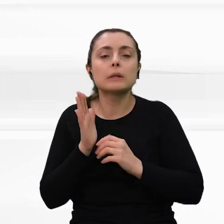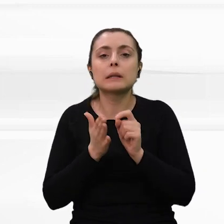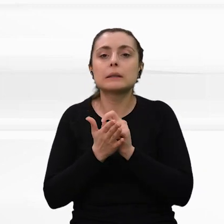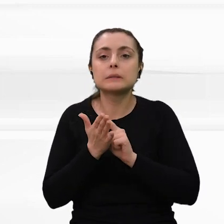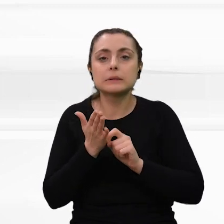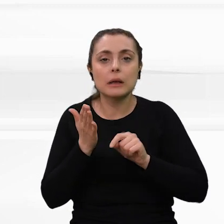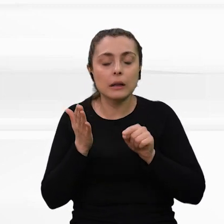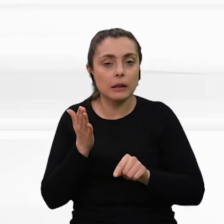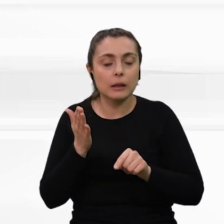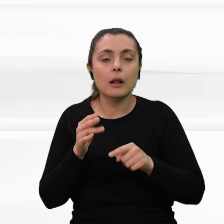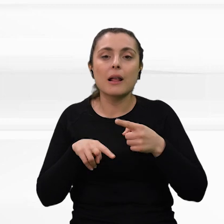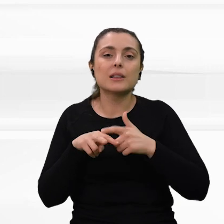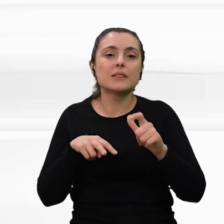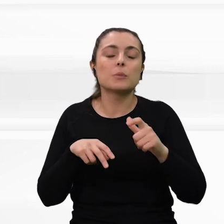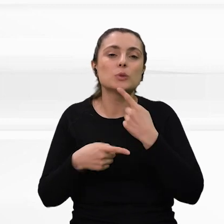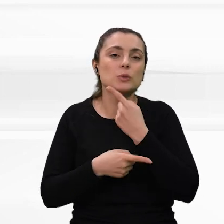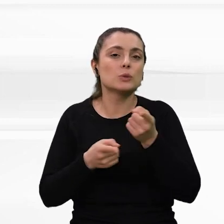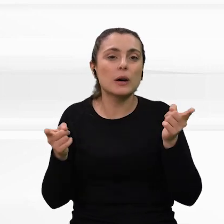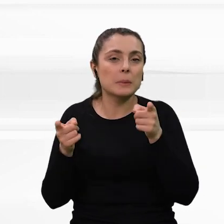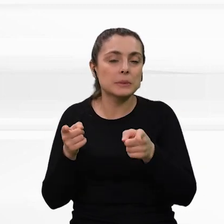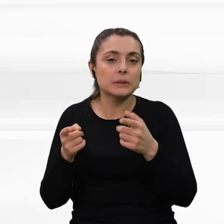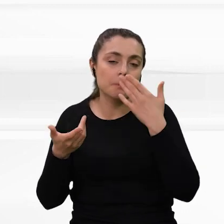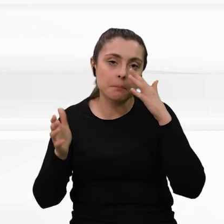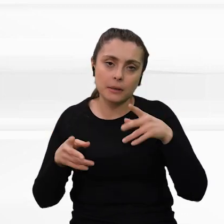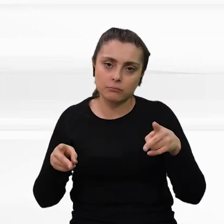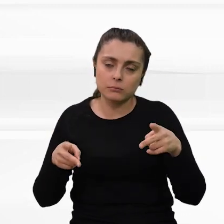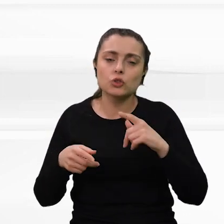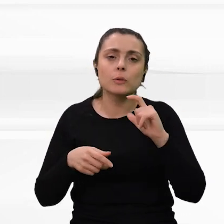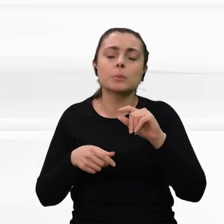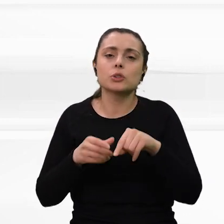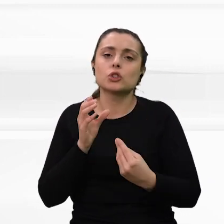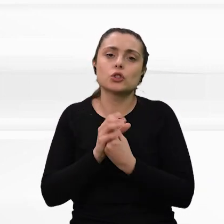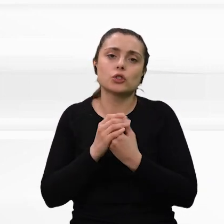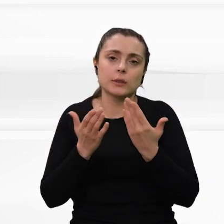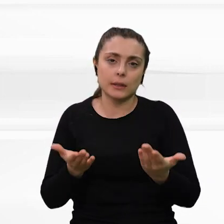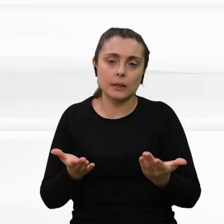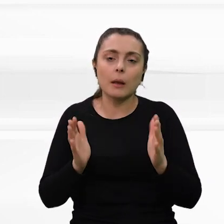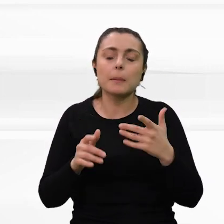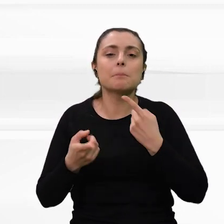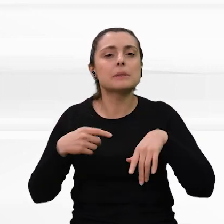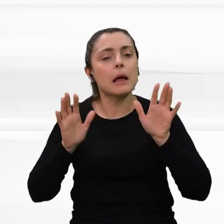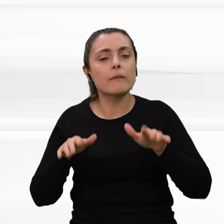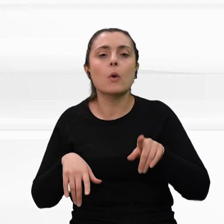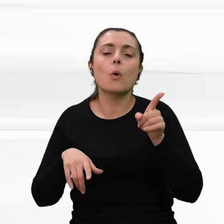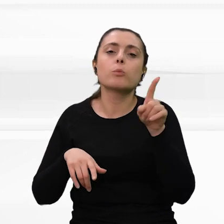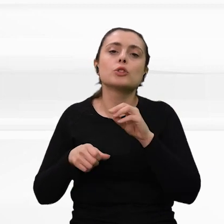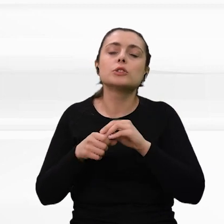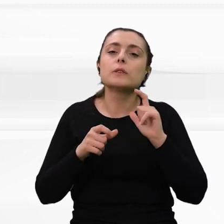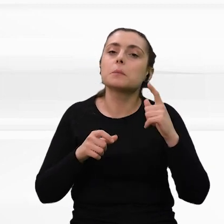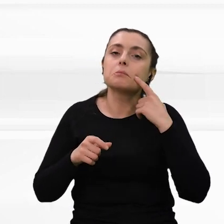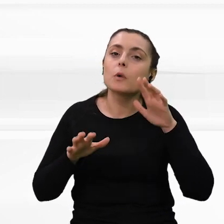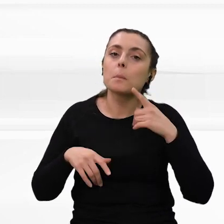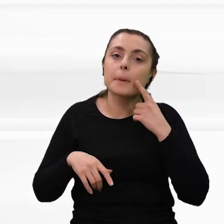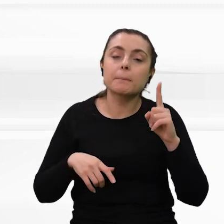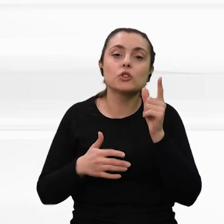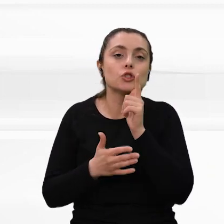parçanın yazarının al seçeneğini söylemesini bekleyebiliriz cevabınız ortaya çıktı ama biz yine de diğer seçeneklerle